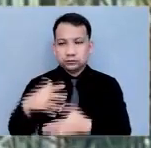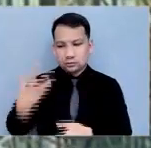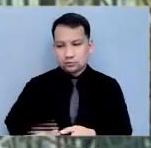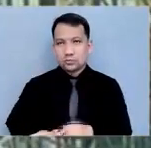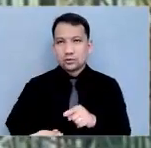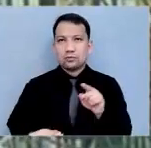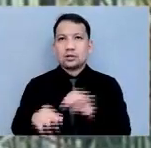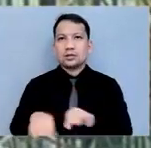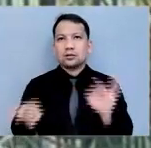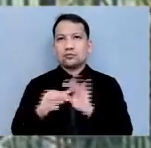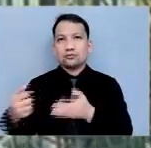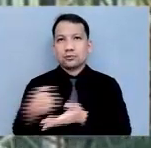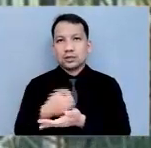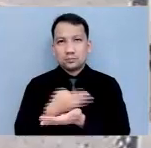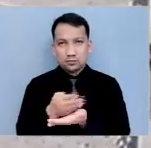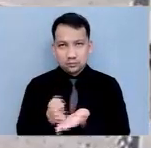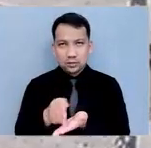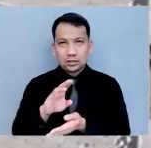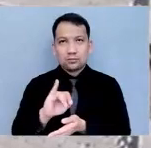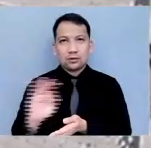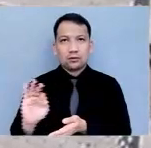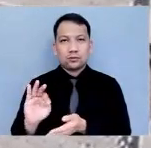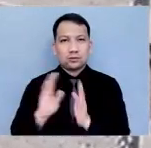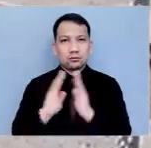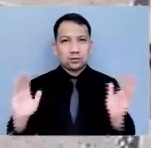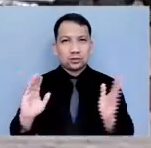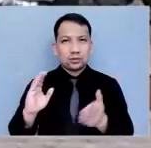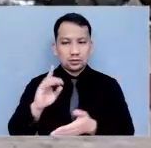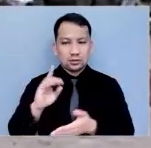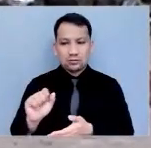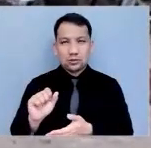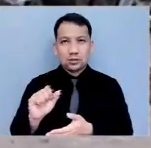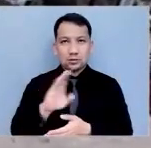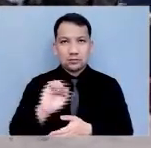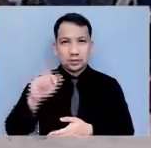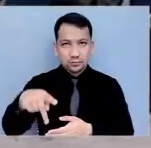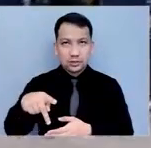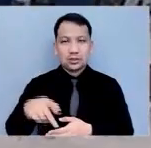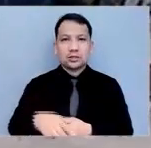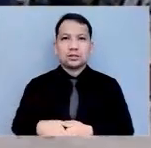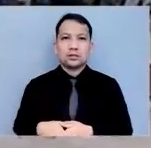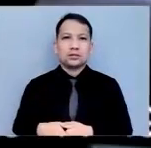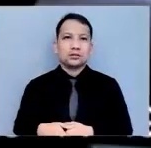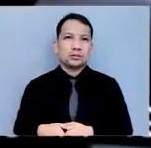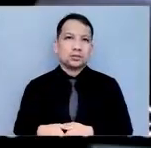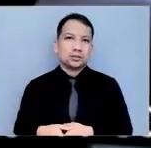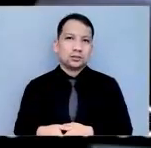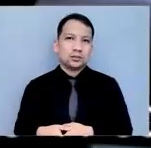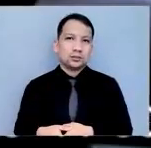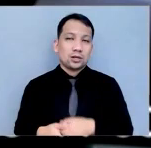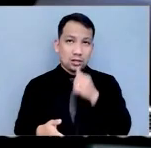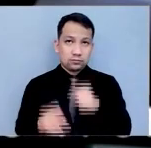lalo't kukuha rin ng pondo ang Maharlika Fund sa malaking dibidendo ng Bangko Sentral. Dapat talaga, ma-ensure din